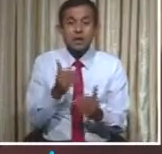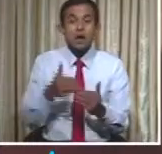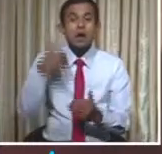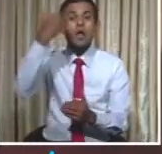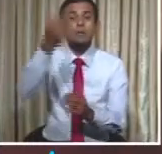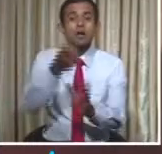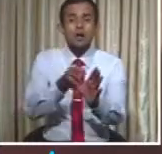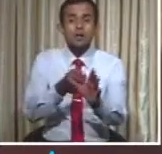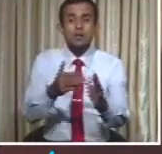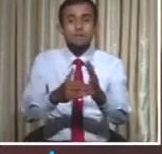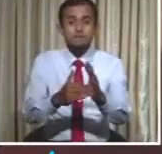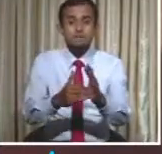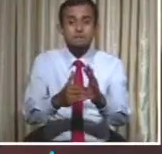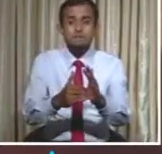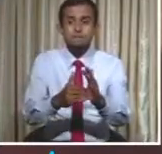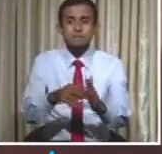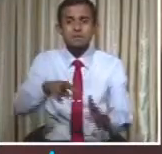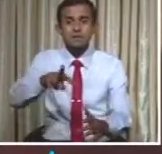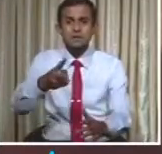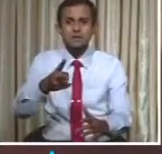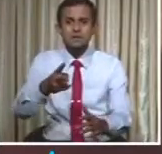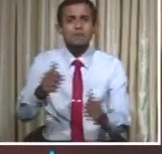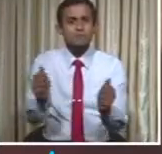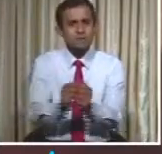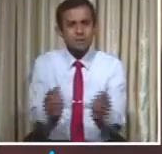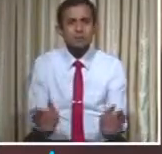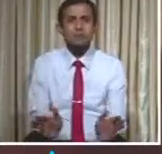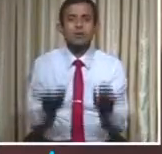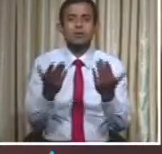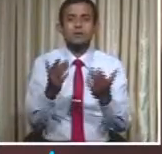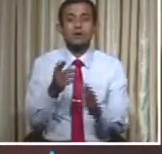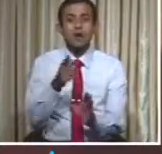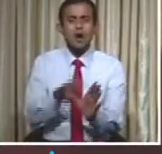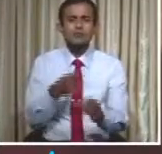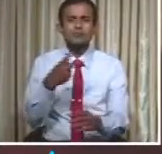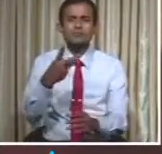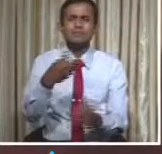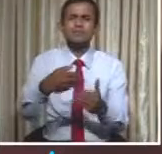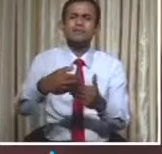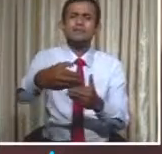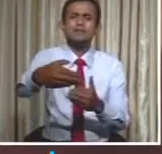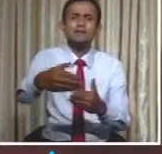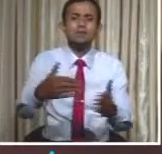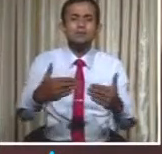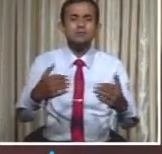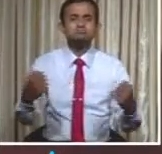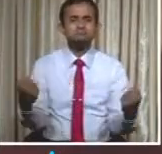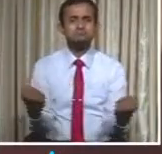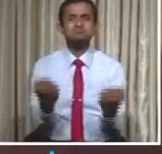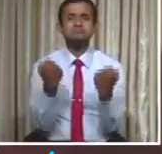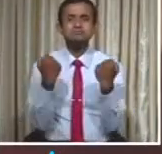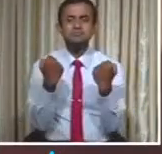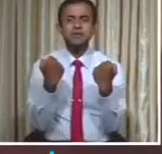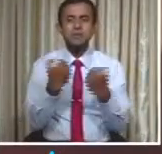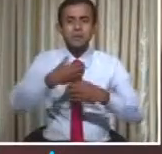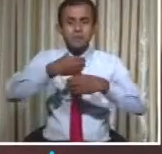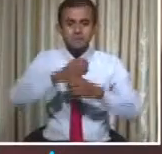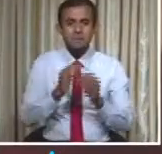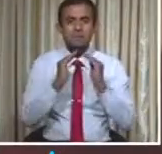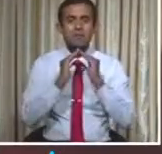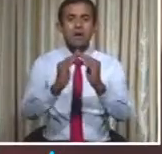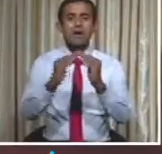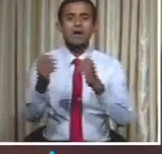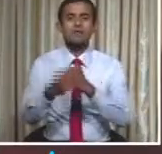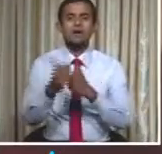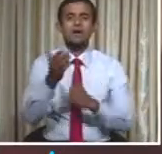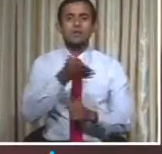අවුරුද්දට මිලියන 200කින් හරි වැඩේ පටන් ගන්න. එතකොට අවුරුදු කීපයක් යනකොට තවත් ශක්තිමත් අපිට පරිශේණාගාරයක් හදා ගන්න